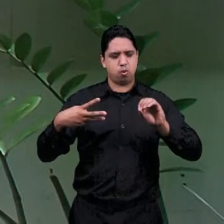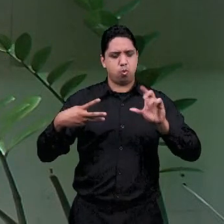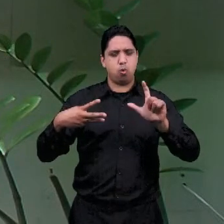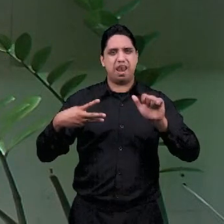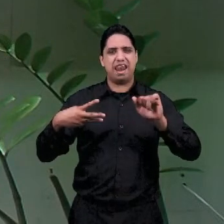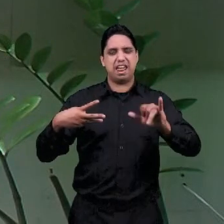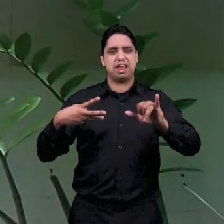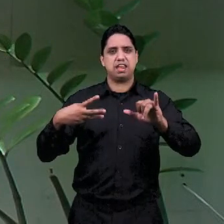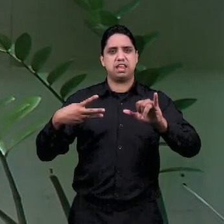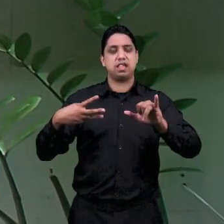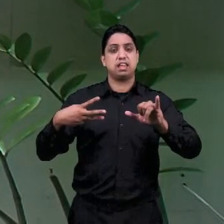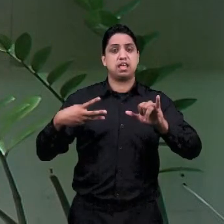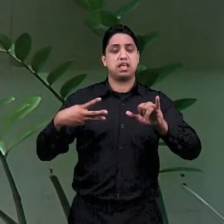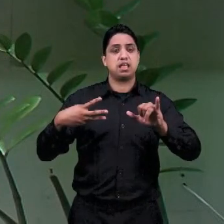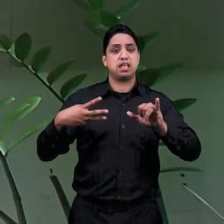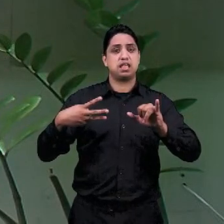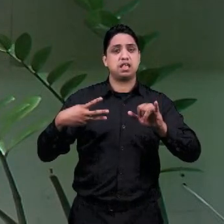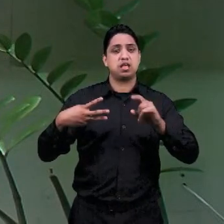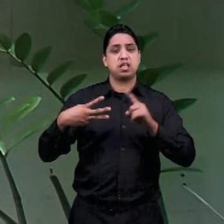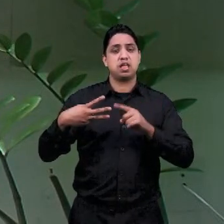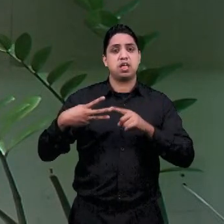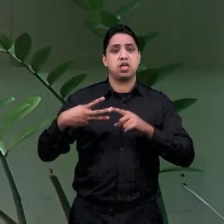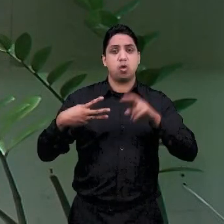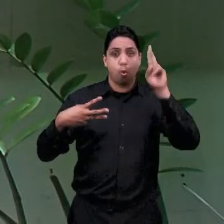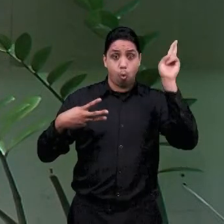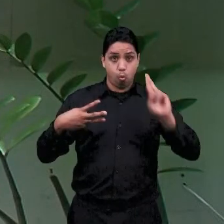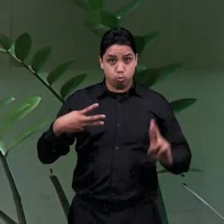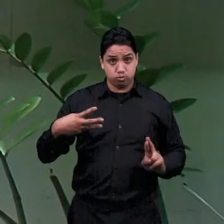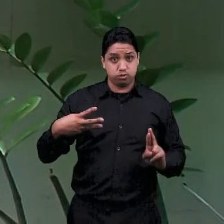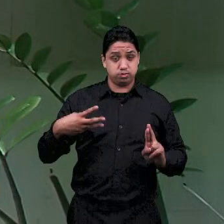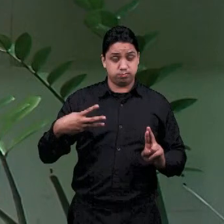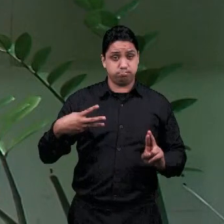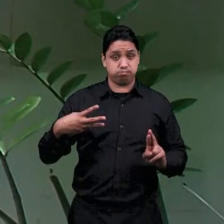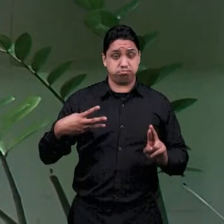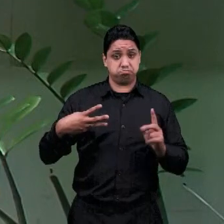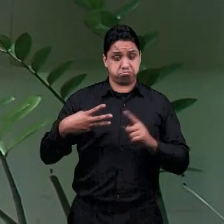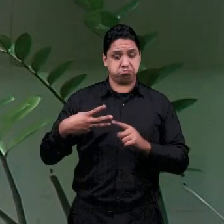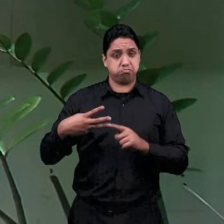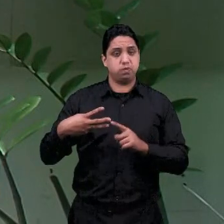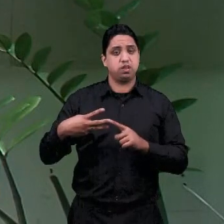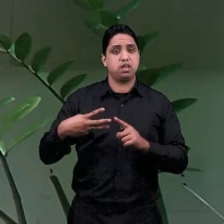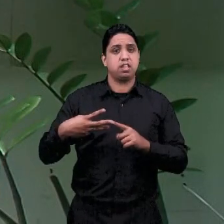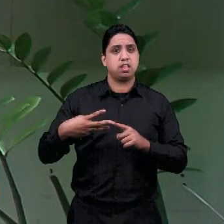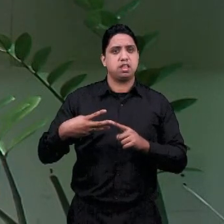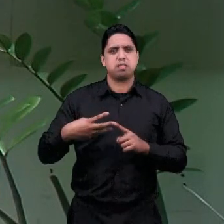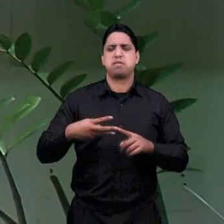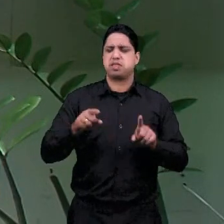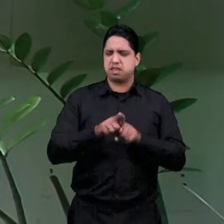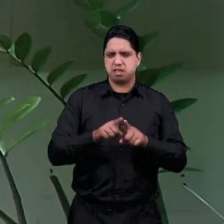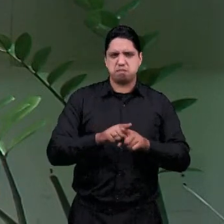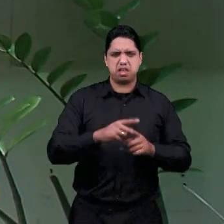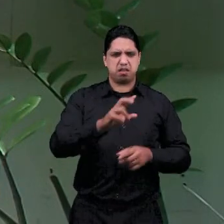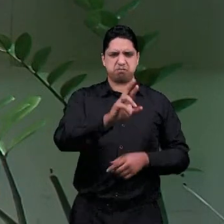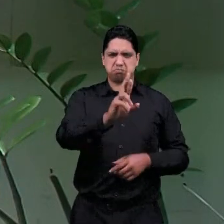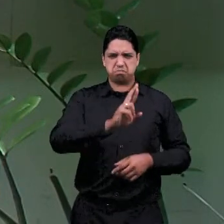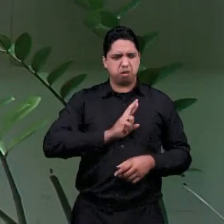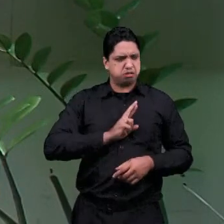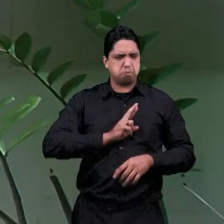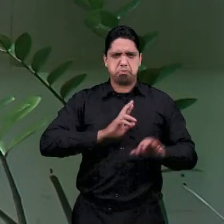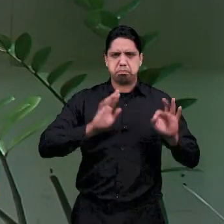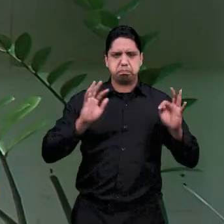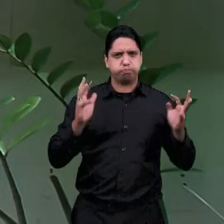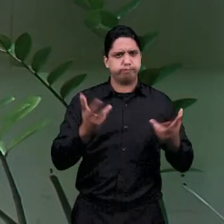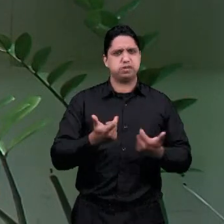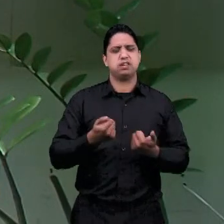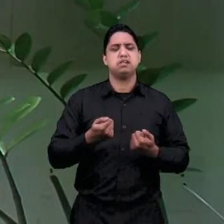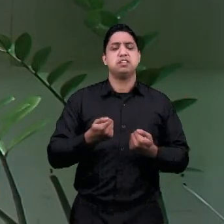qui aussi, c'est un pasteur de Moscou, en Russie. Il a fait une belle participation